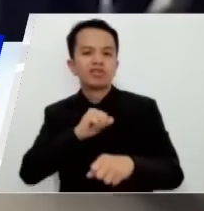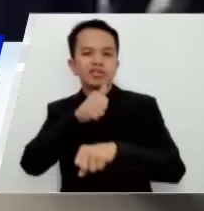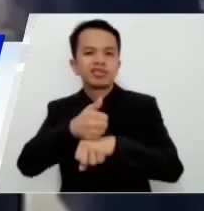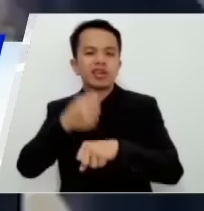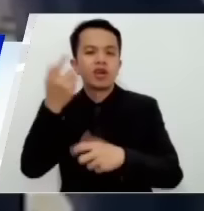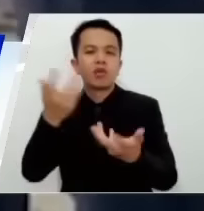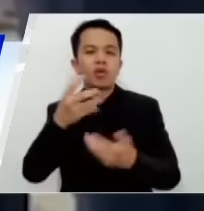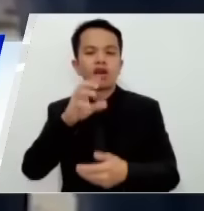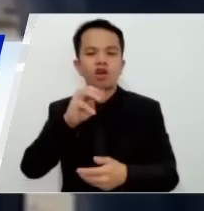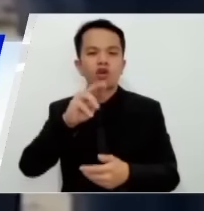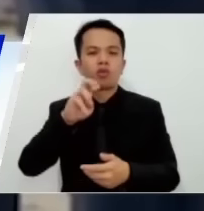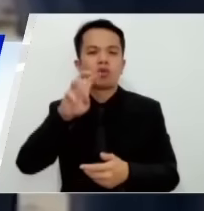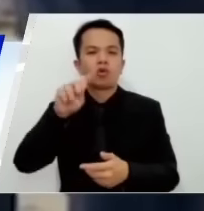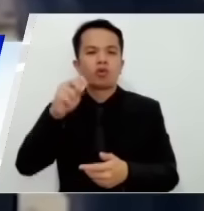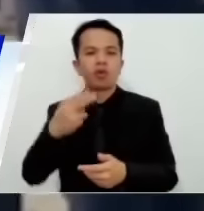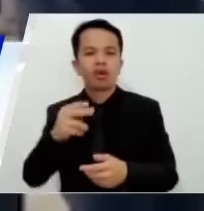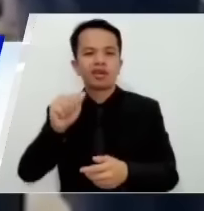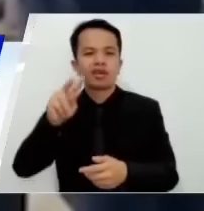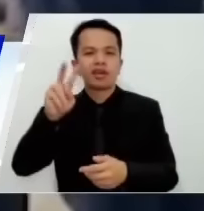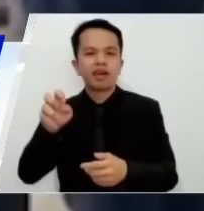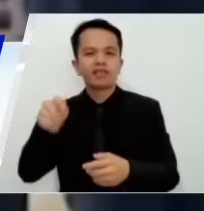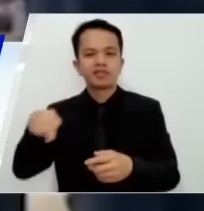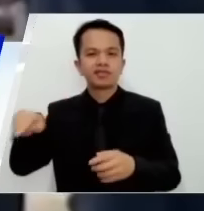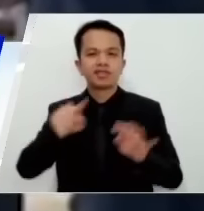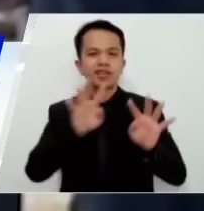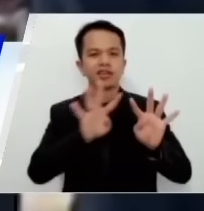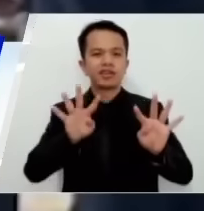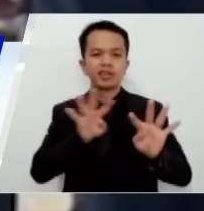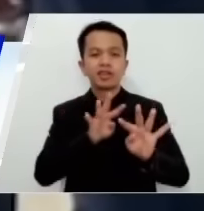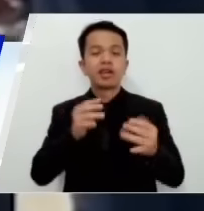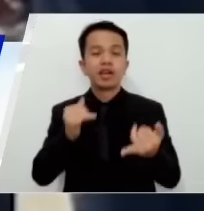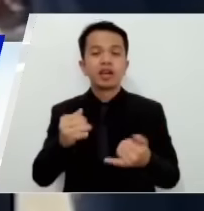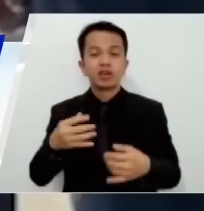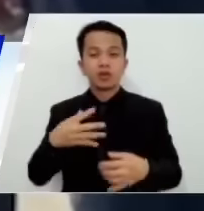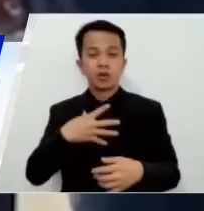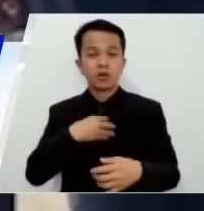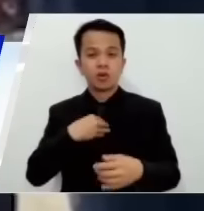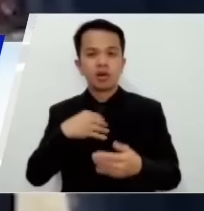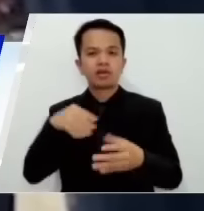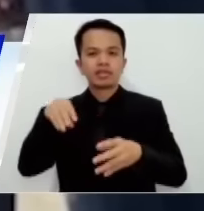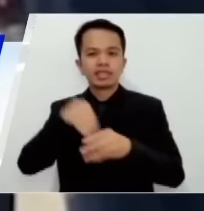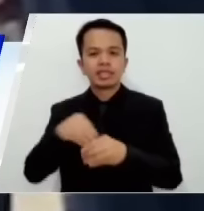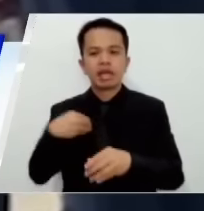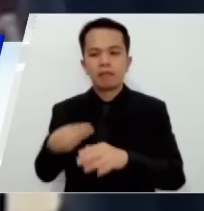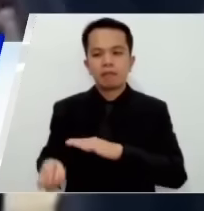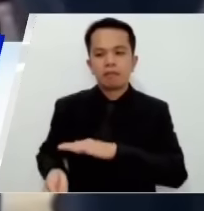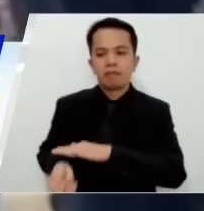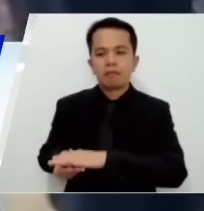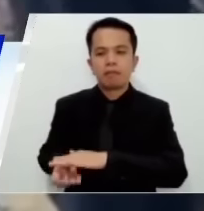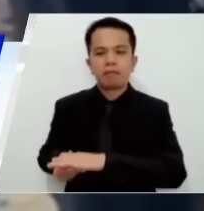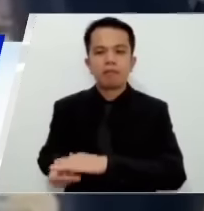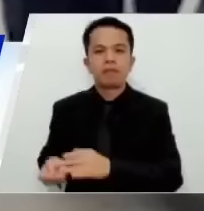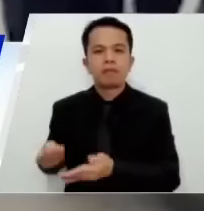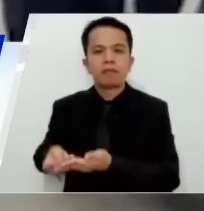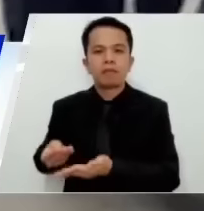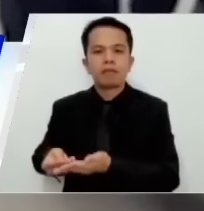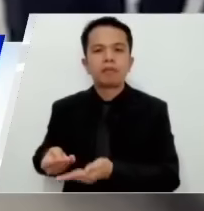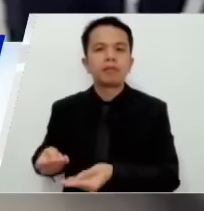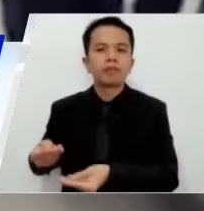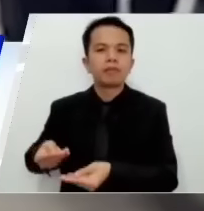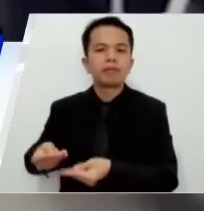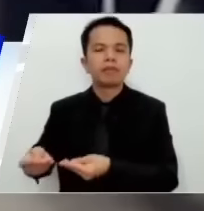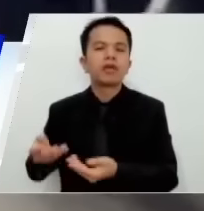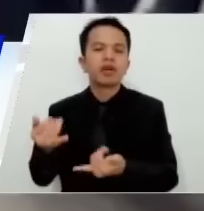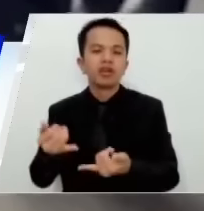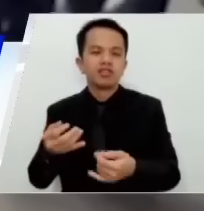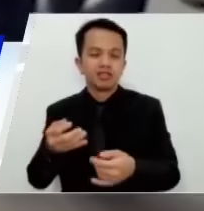nakahilera ang nakaputing Polo kasi biktima raw ng pangongotong sa kahabaan ng Commonwealth Avenue noong nakaraang linggo Sandali lang